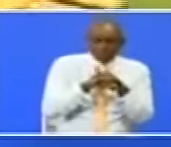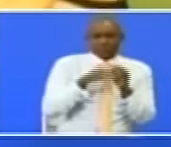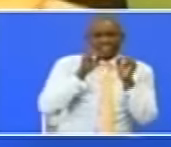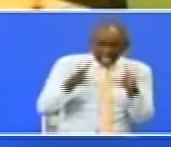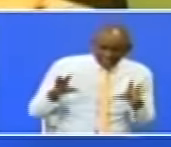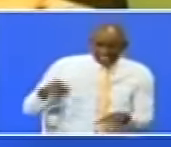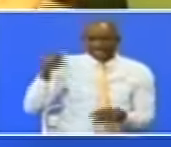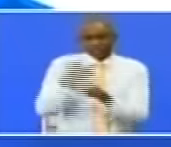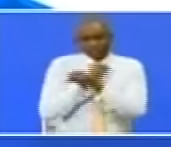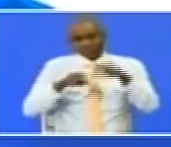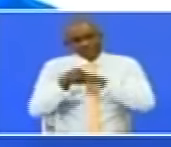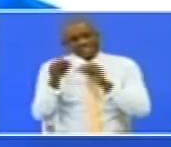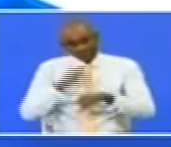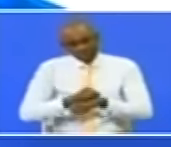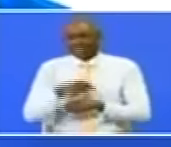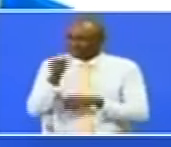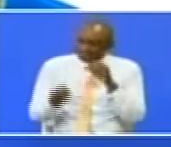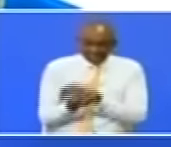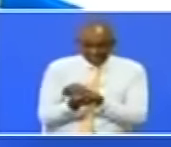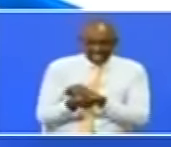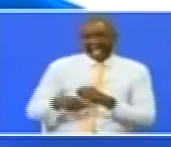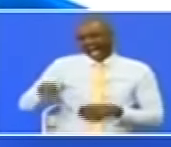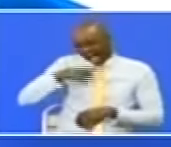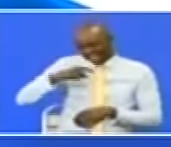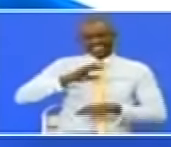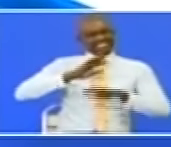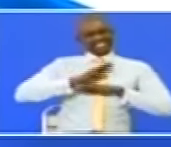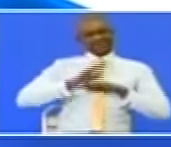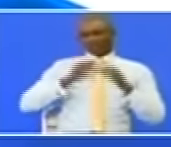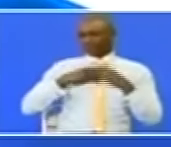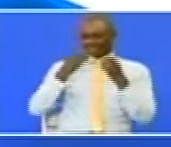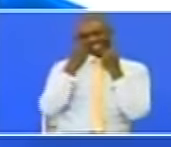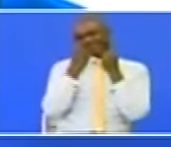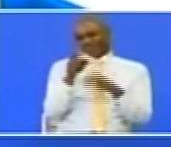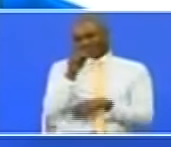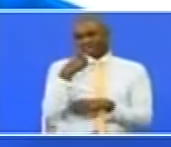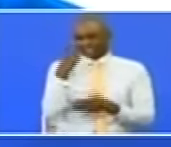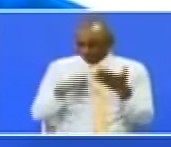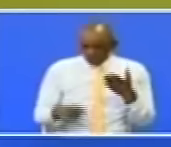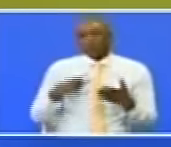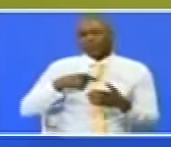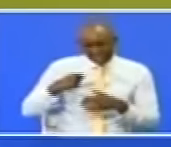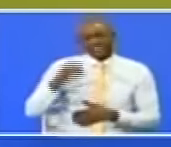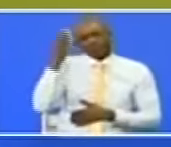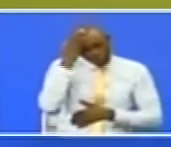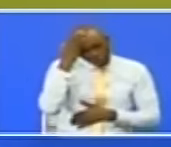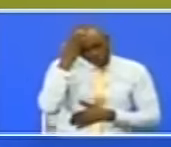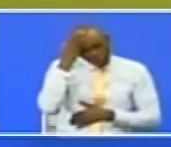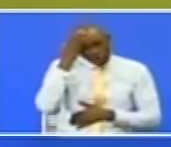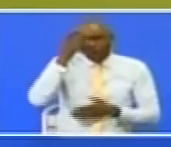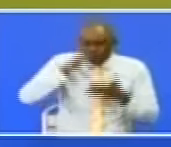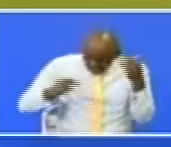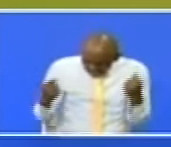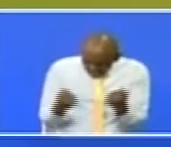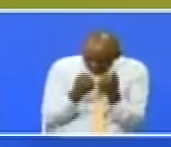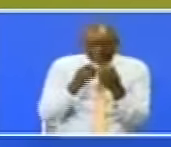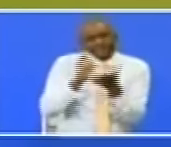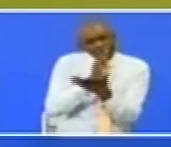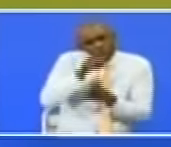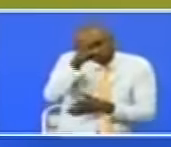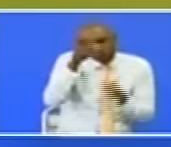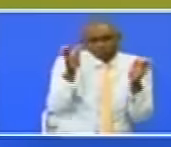child has not done well. Kando na kutoridhika na jawabu lake, moja kwa moja tukafululiza kutaka kuelewa ni yapi yaliyojiri baina